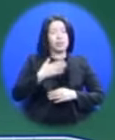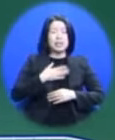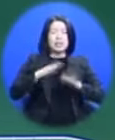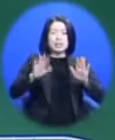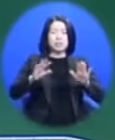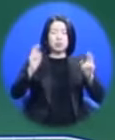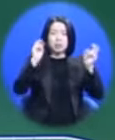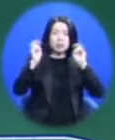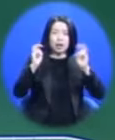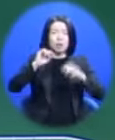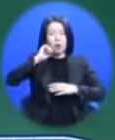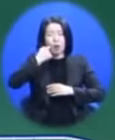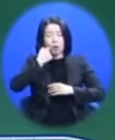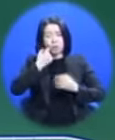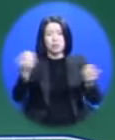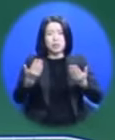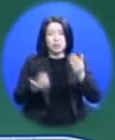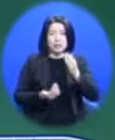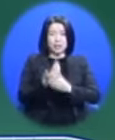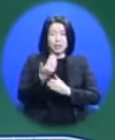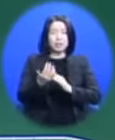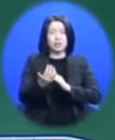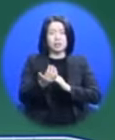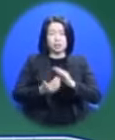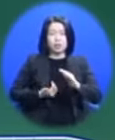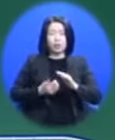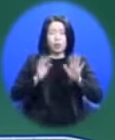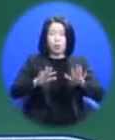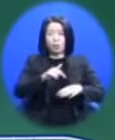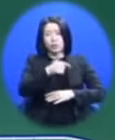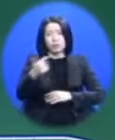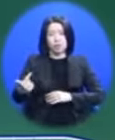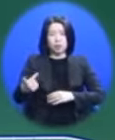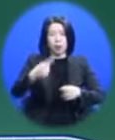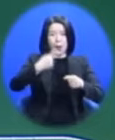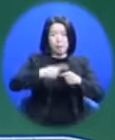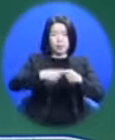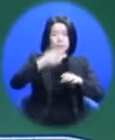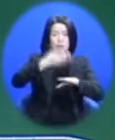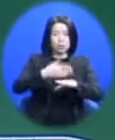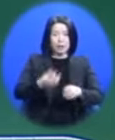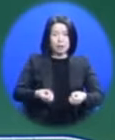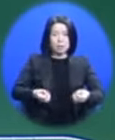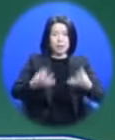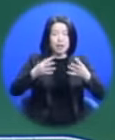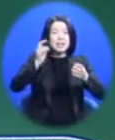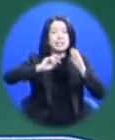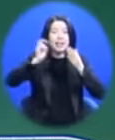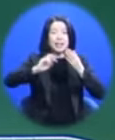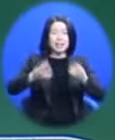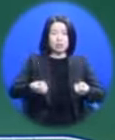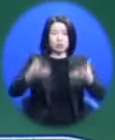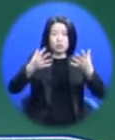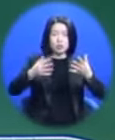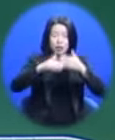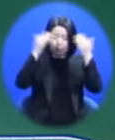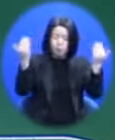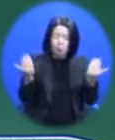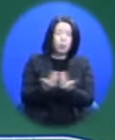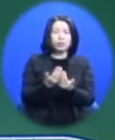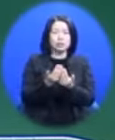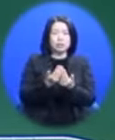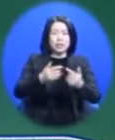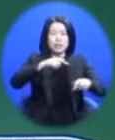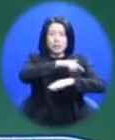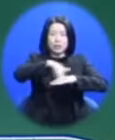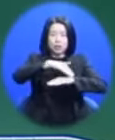사업에 어려움이 일어나기 직전 오늘 저녁에 있을 매추감사 찬양축제 전체 기획과 진행을